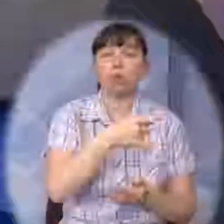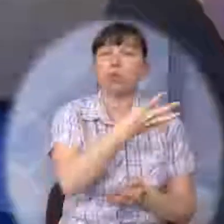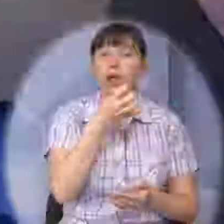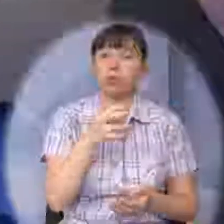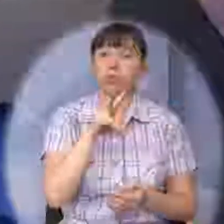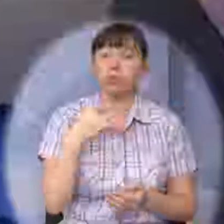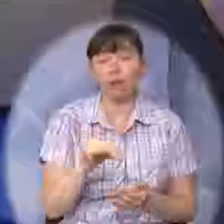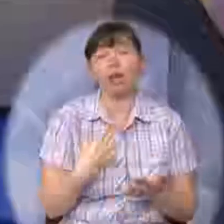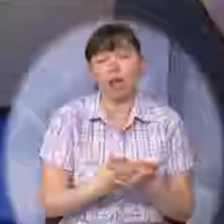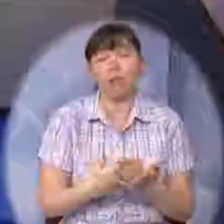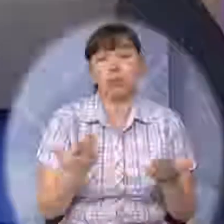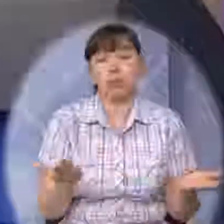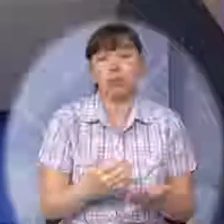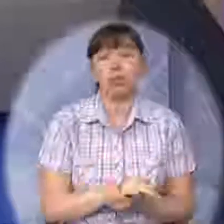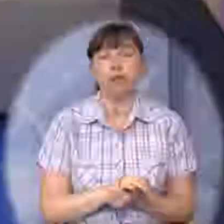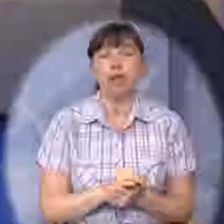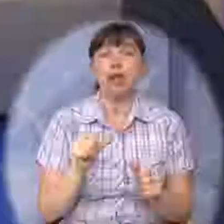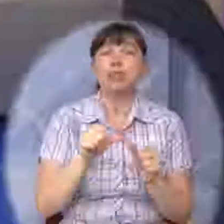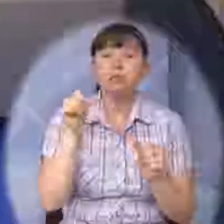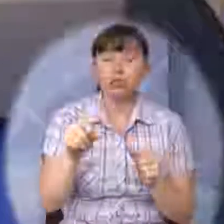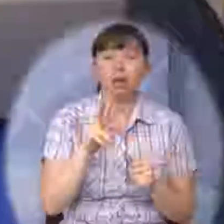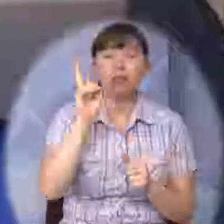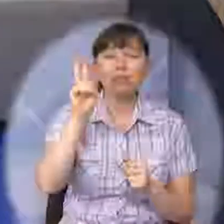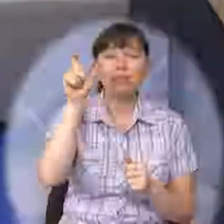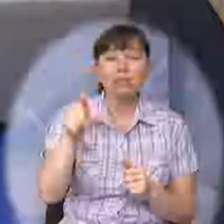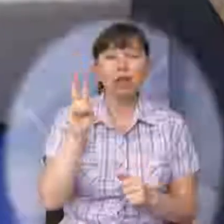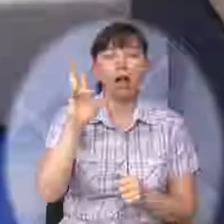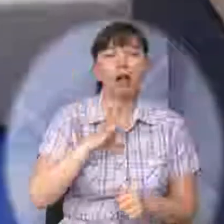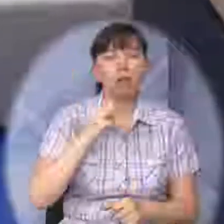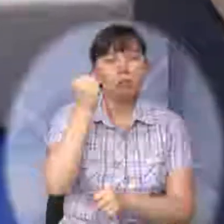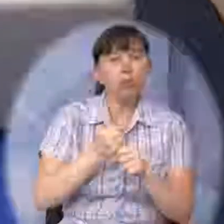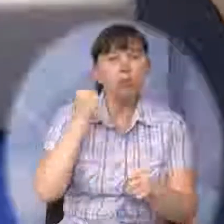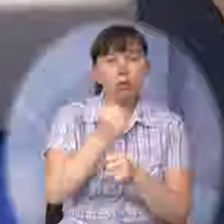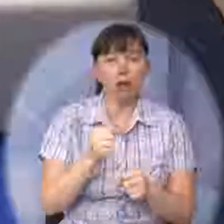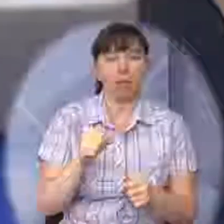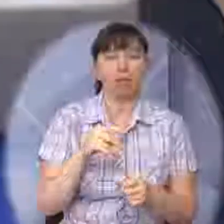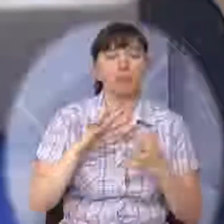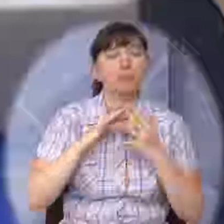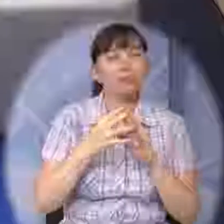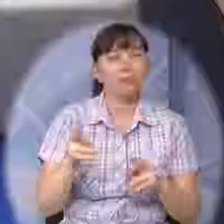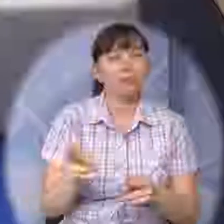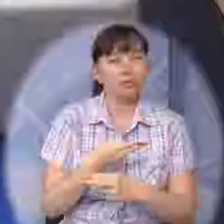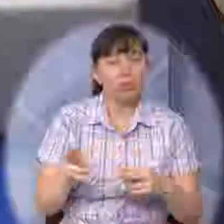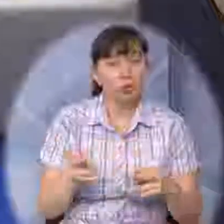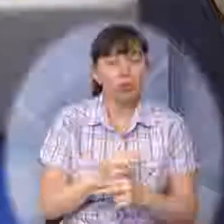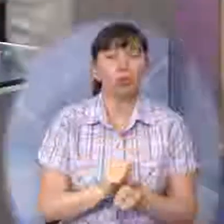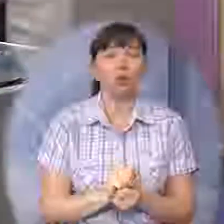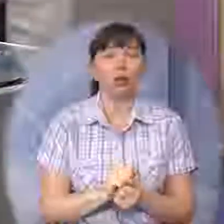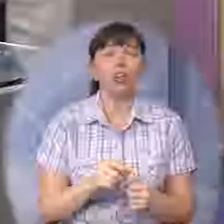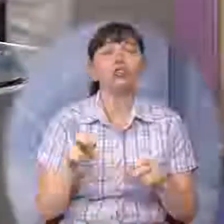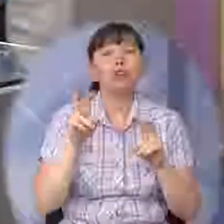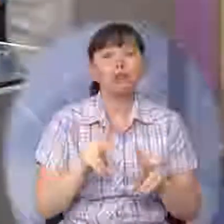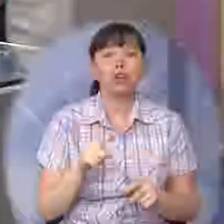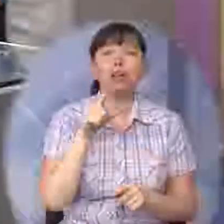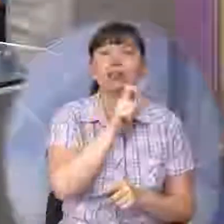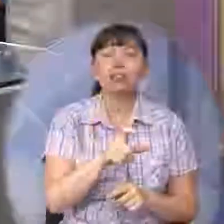1.200-1.400 de lei, să zicem așa, în special acei vârstnici care au lucrat pe vremuri în agricultură. Și în